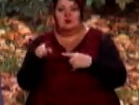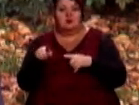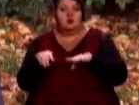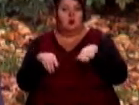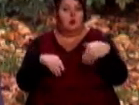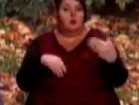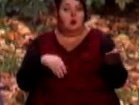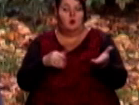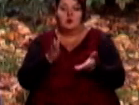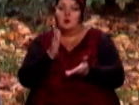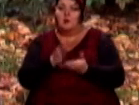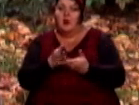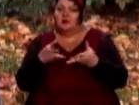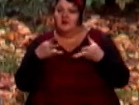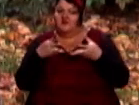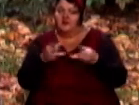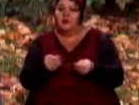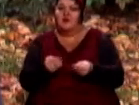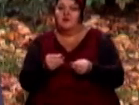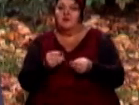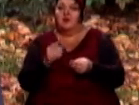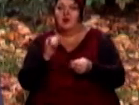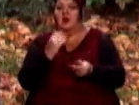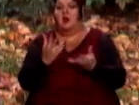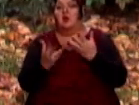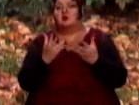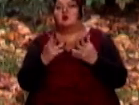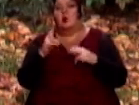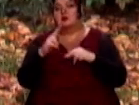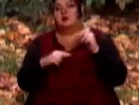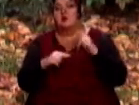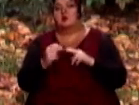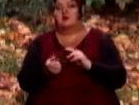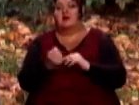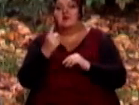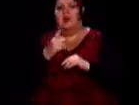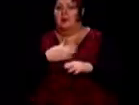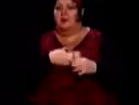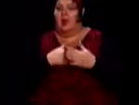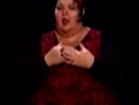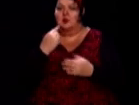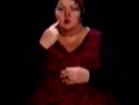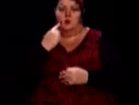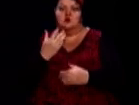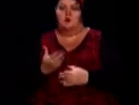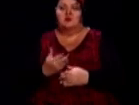мати вплив, і якщо в разі, якщо забудовник виявиться недобросовісним?